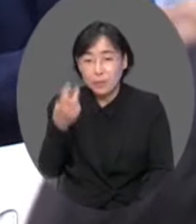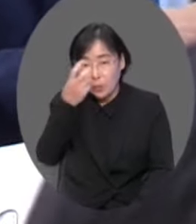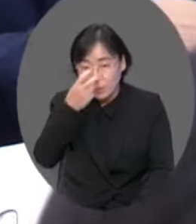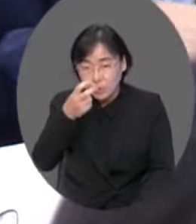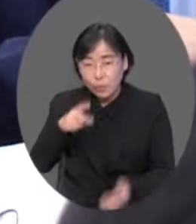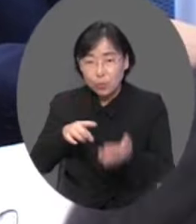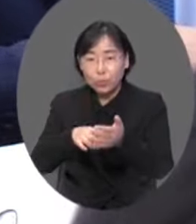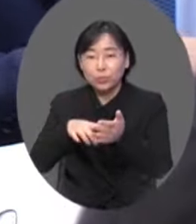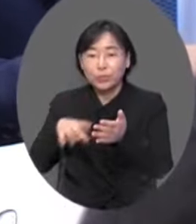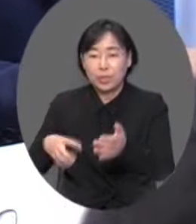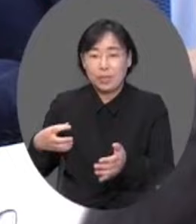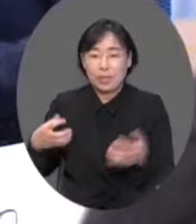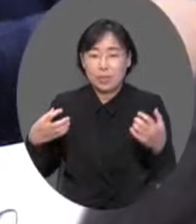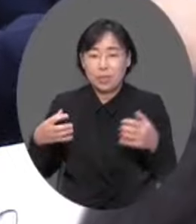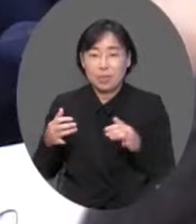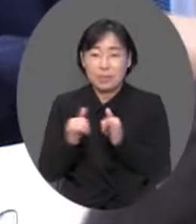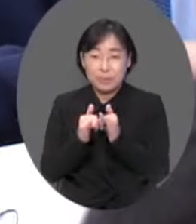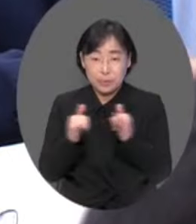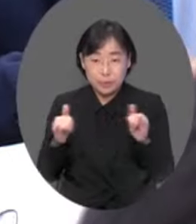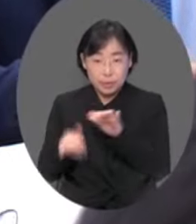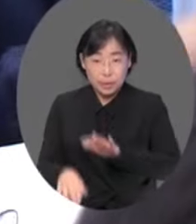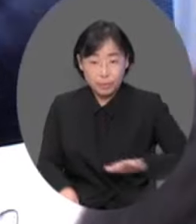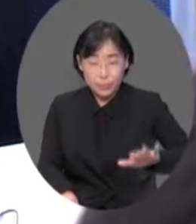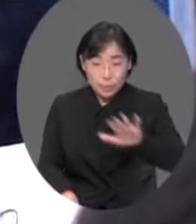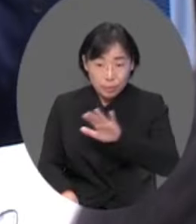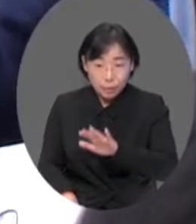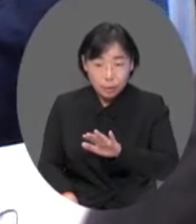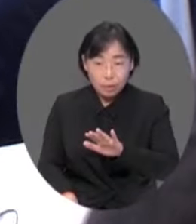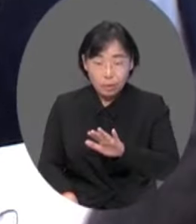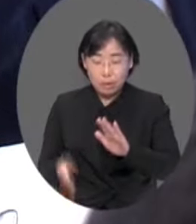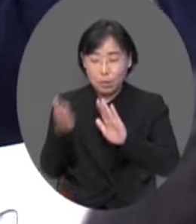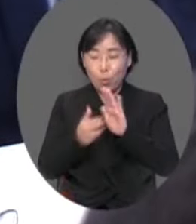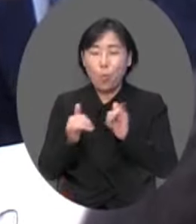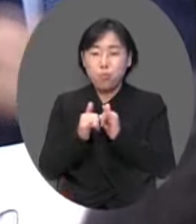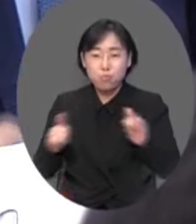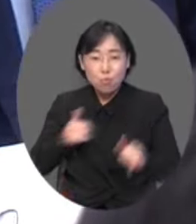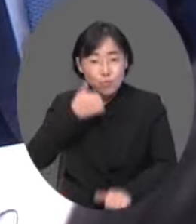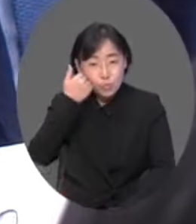국세청 어느 누구도 공무원이 누구인지에 대해서